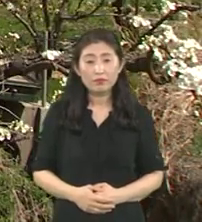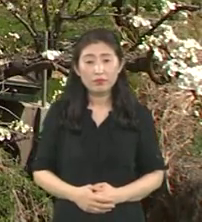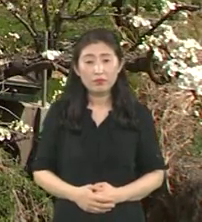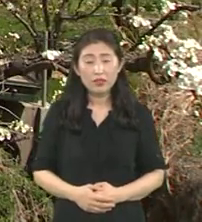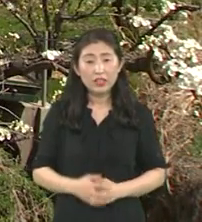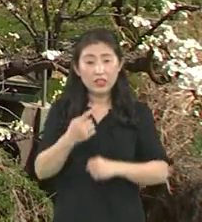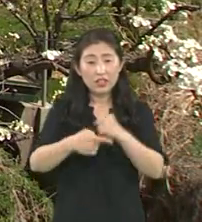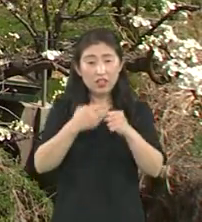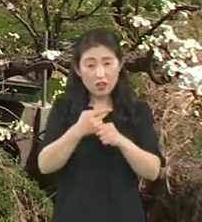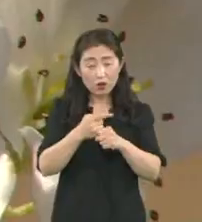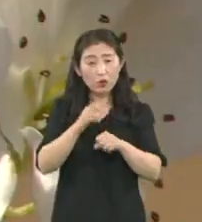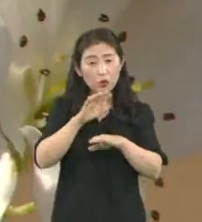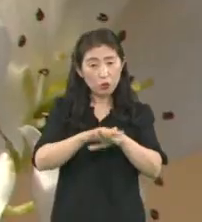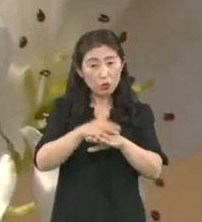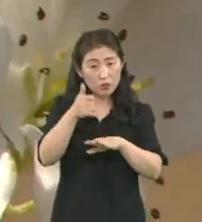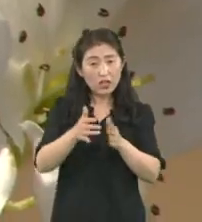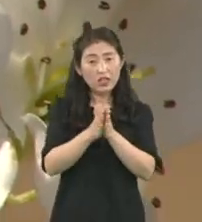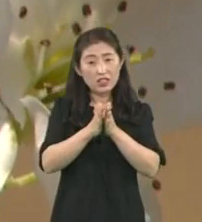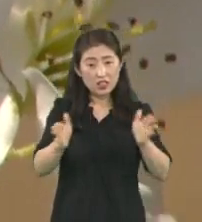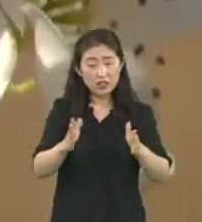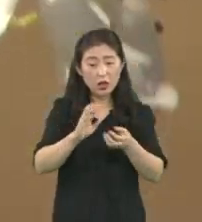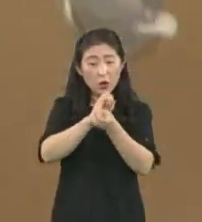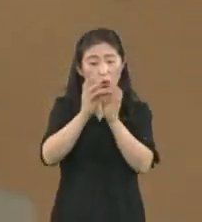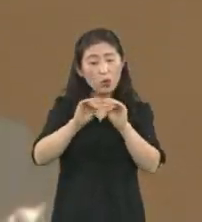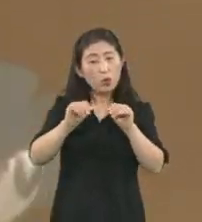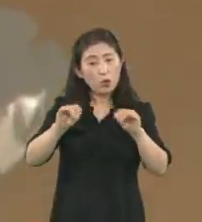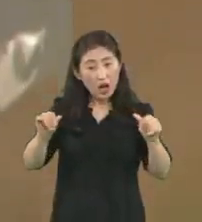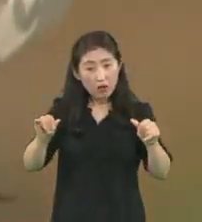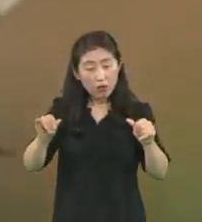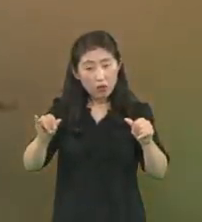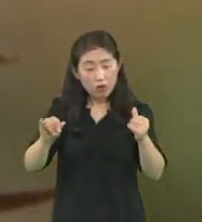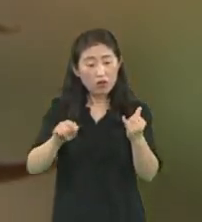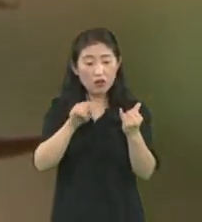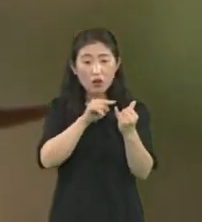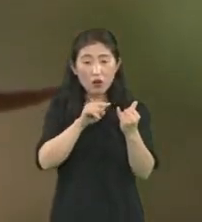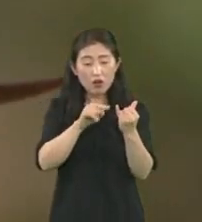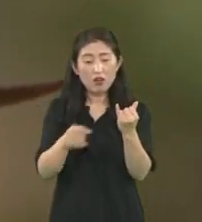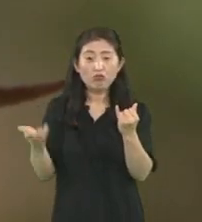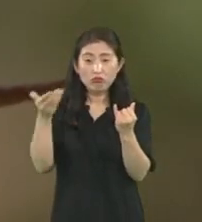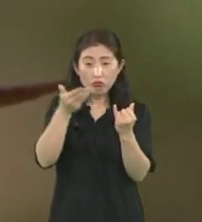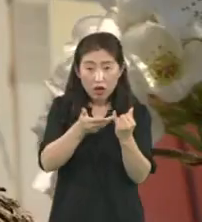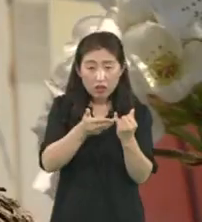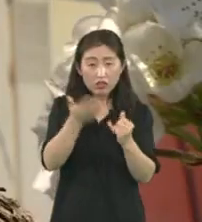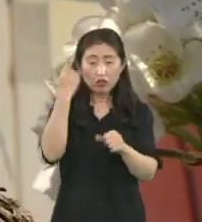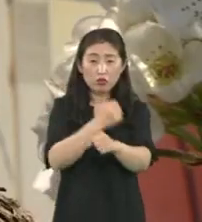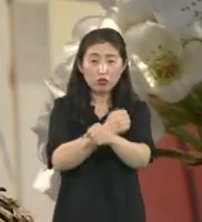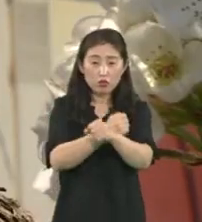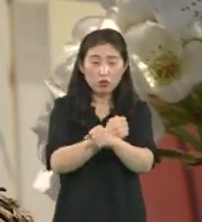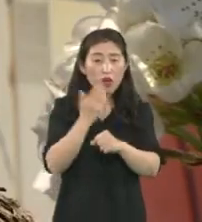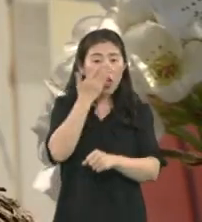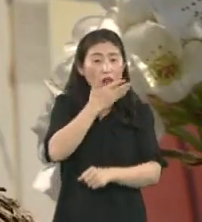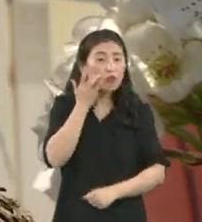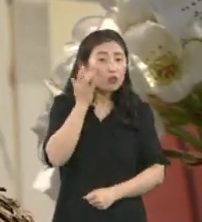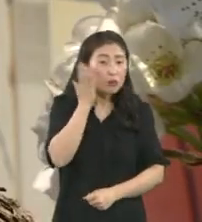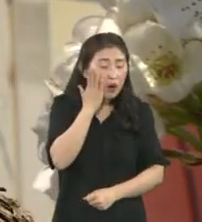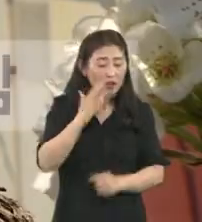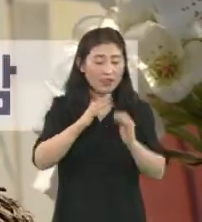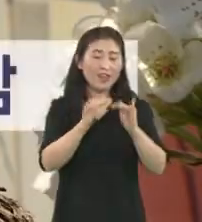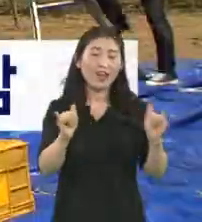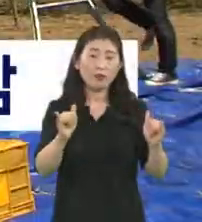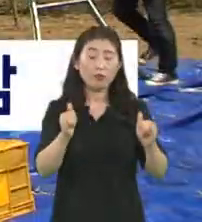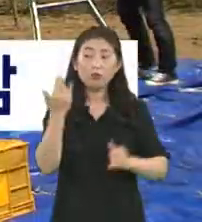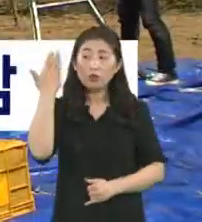한 해 농사의 시작인 식물의 수분 작업, 즉 꽃가루를 암술로 옮기는 건 그동안 꿀벌이나 사람의 몫이었습니다.